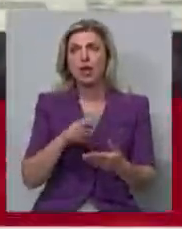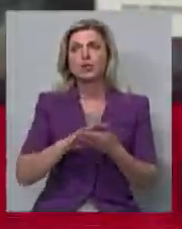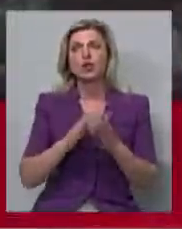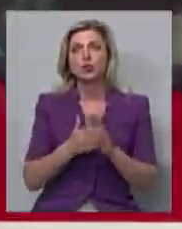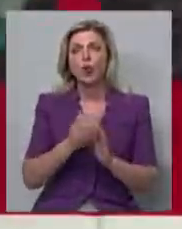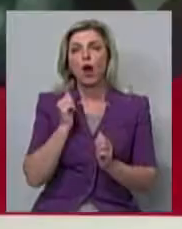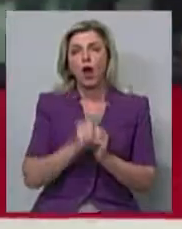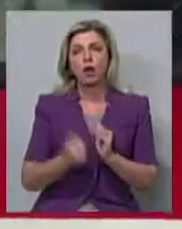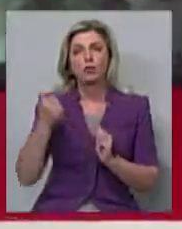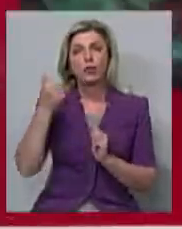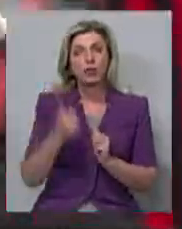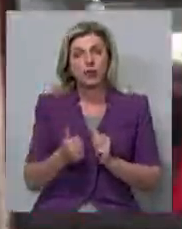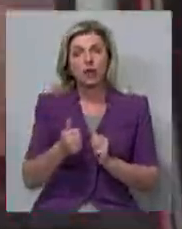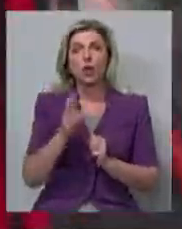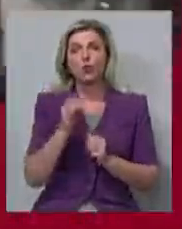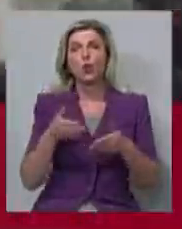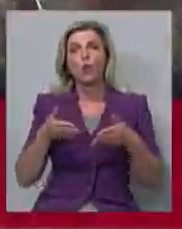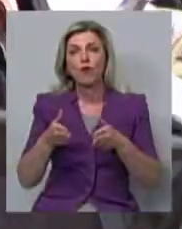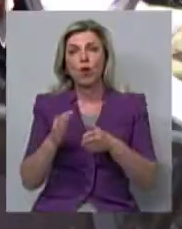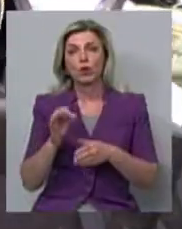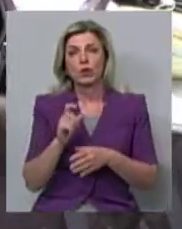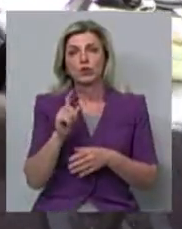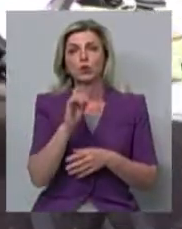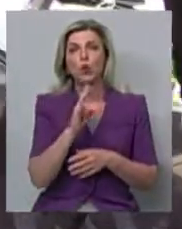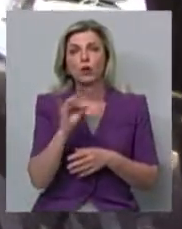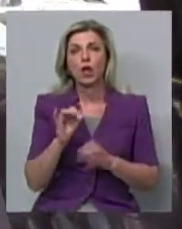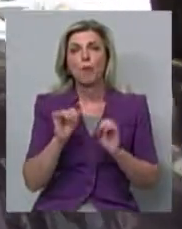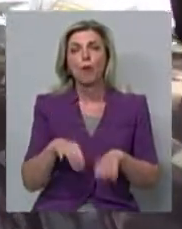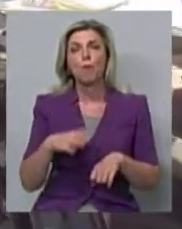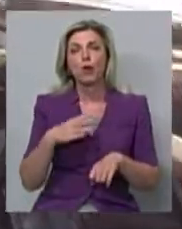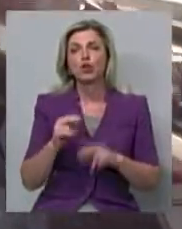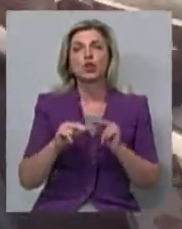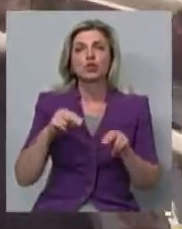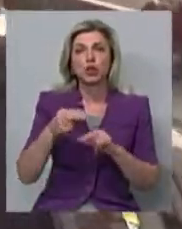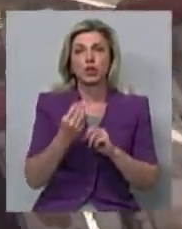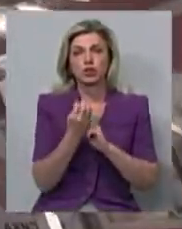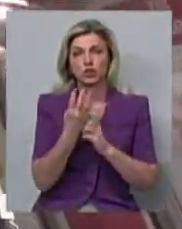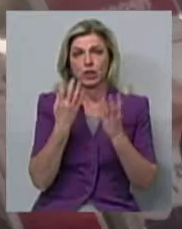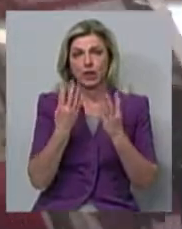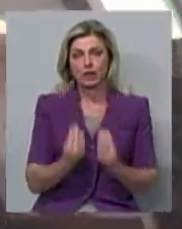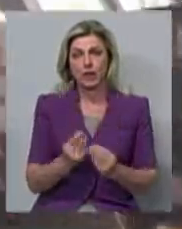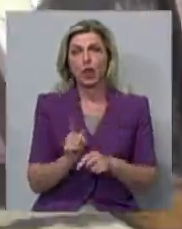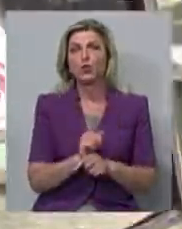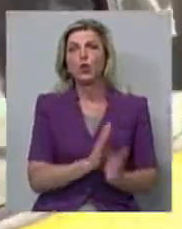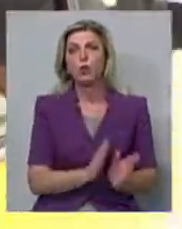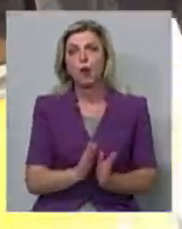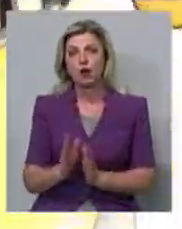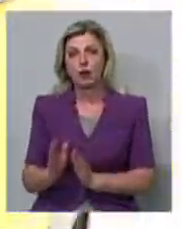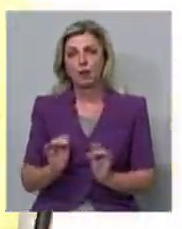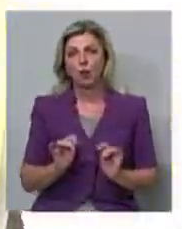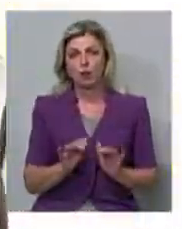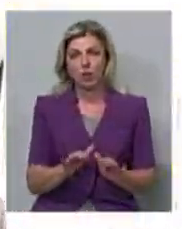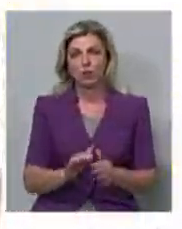ситуацію щотижнево. Але вихід із зони може бути не раніше, ніж через 14 днів нормалізації епідеміологічного